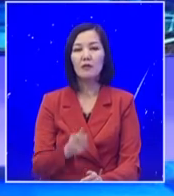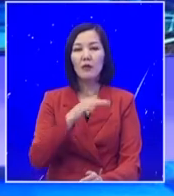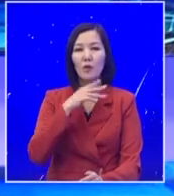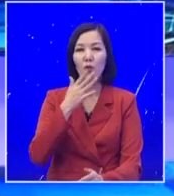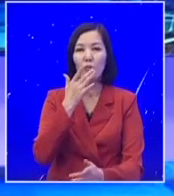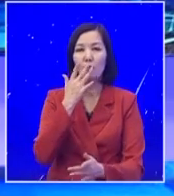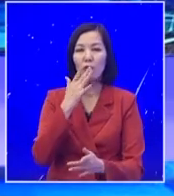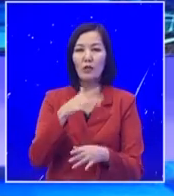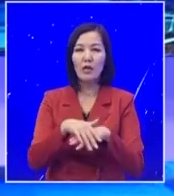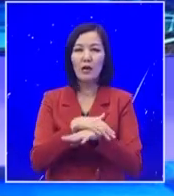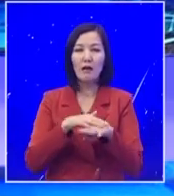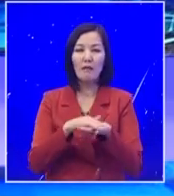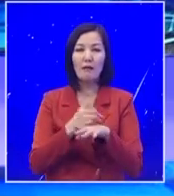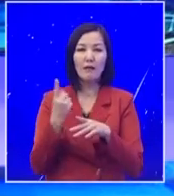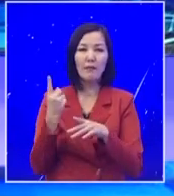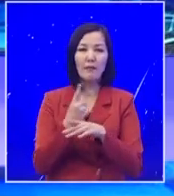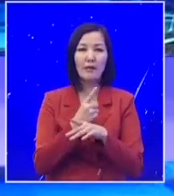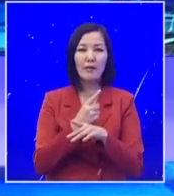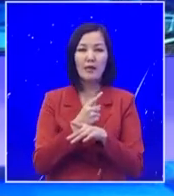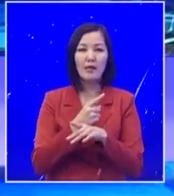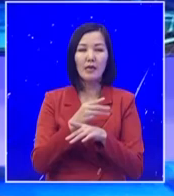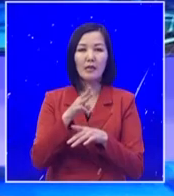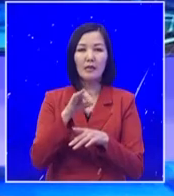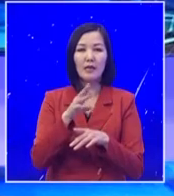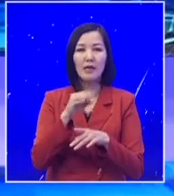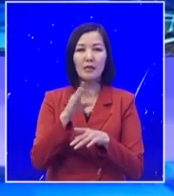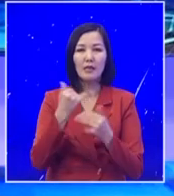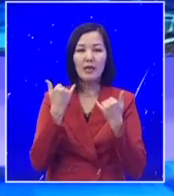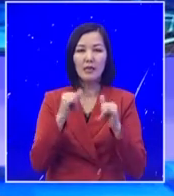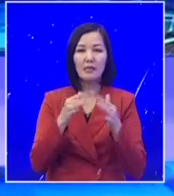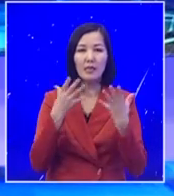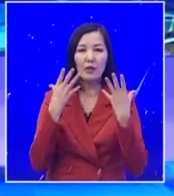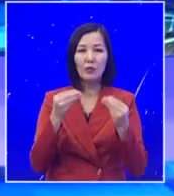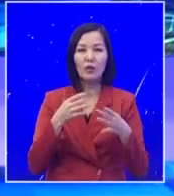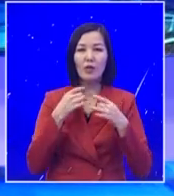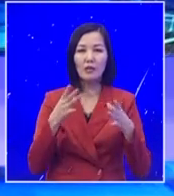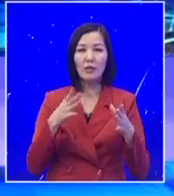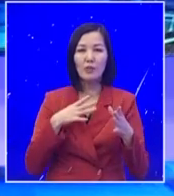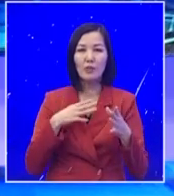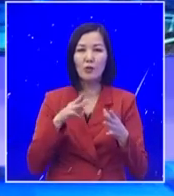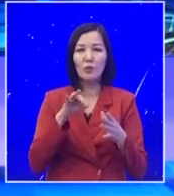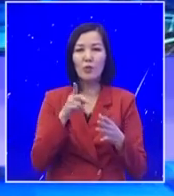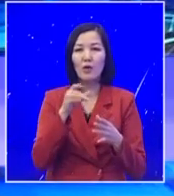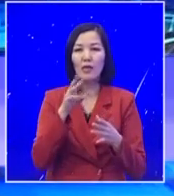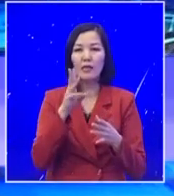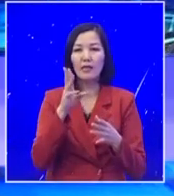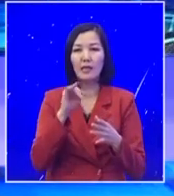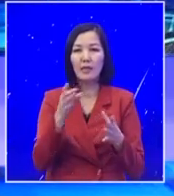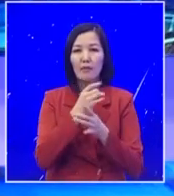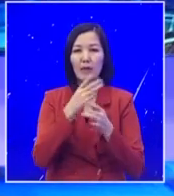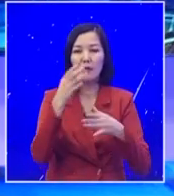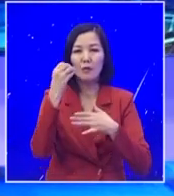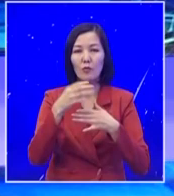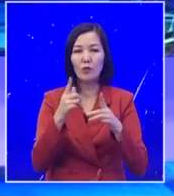Көп ұлтты халқы бір. Талдықорғанда татар елінің асхана күні атап өтілді. Мерекені облыстық туған тіл татар мәдени орталығы